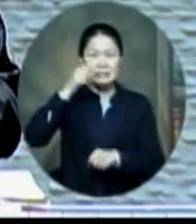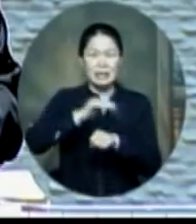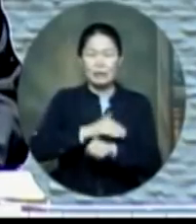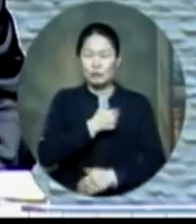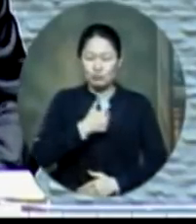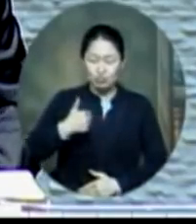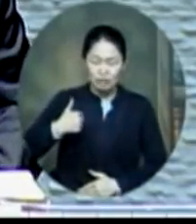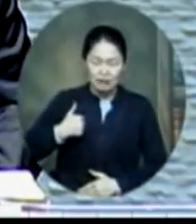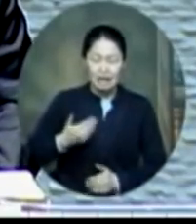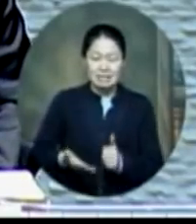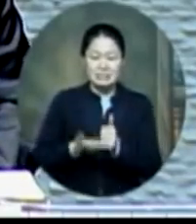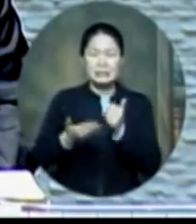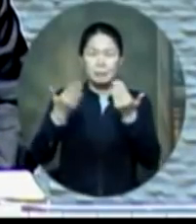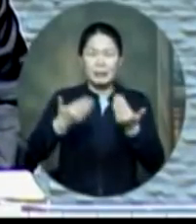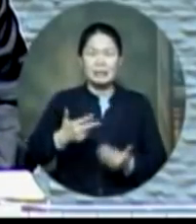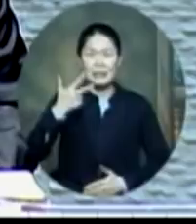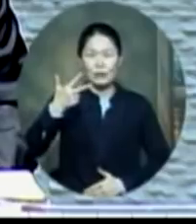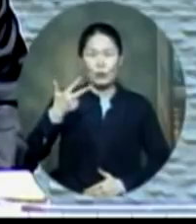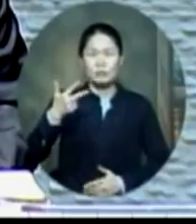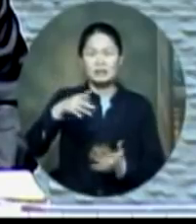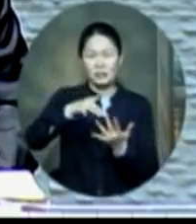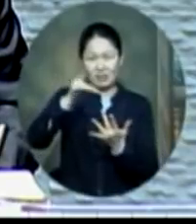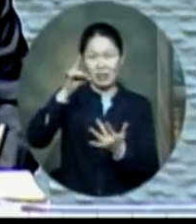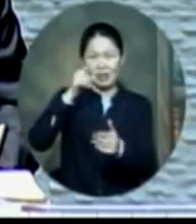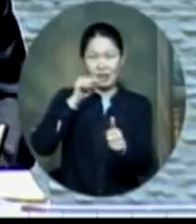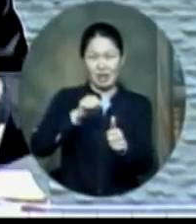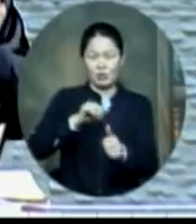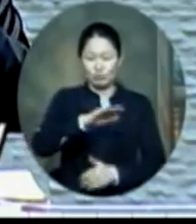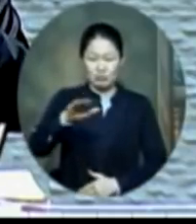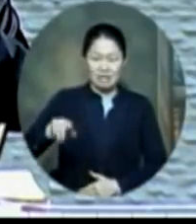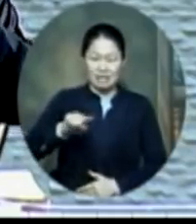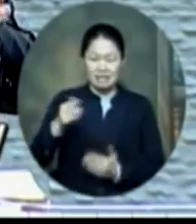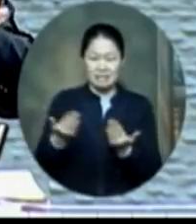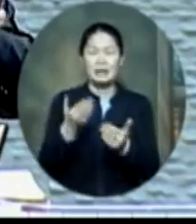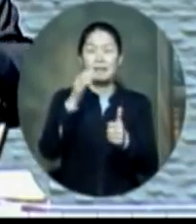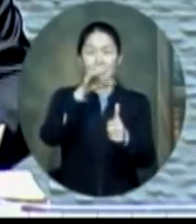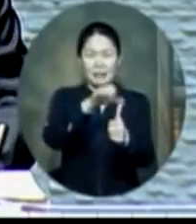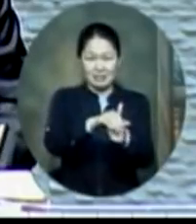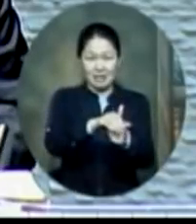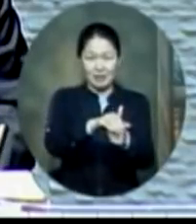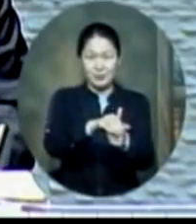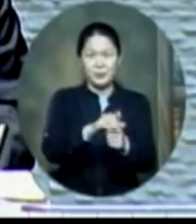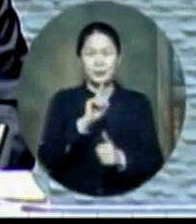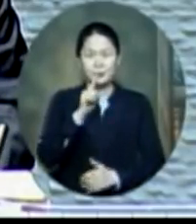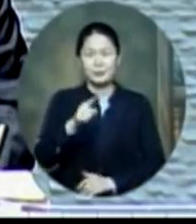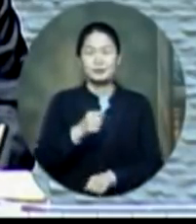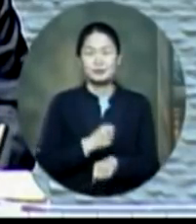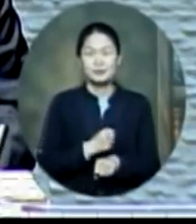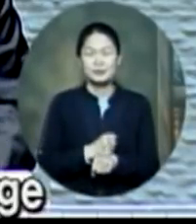충만하여 칭찬받는 사람 일곱을 택하라. 우리가 이 일을 그들에게 맡기리라 그랬습니다.